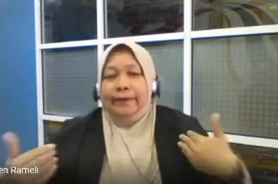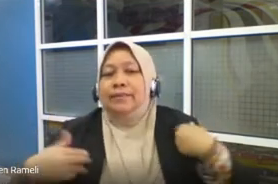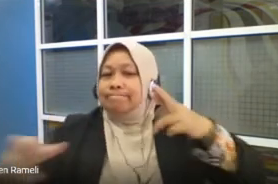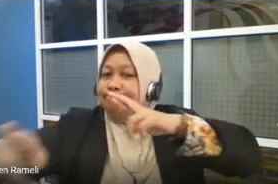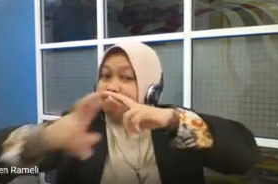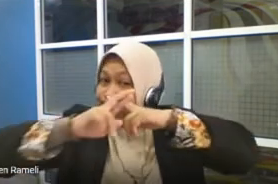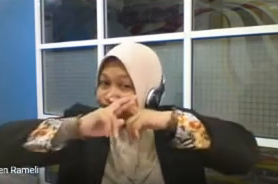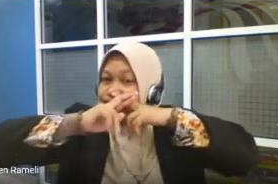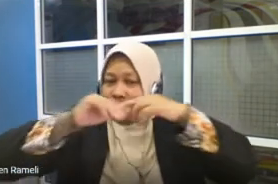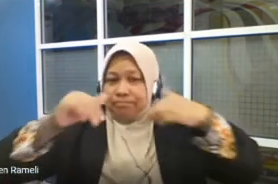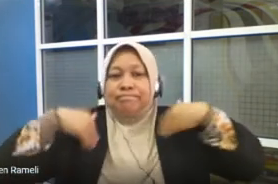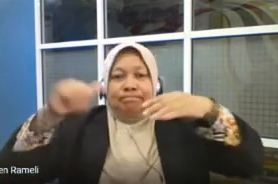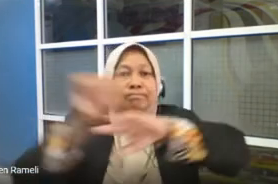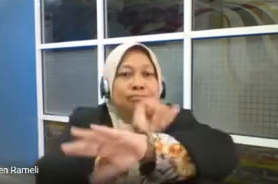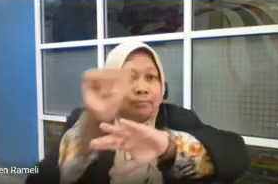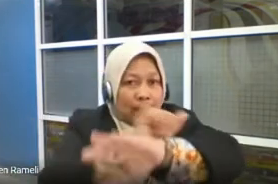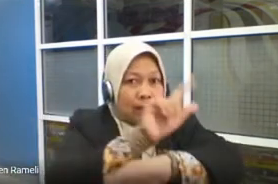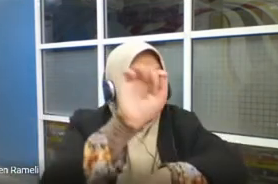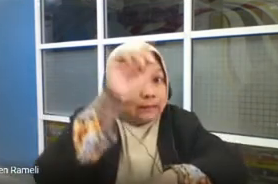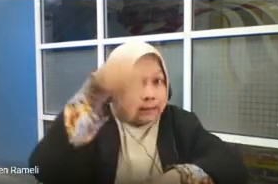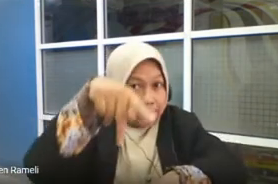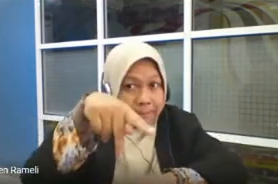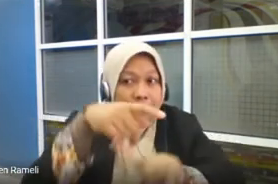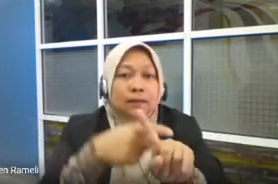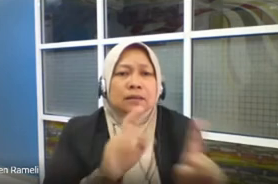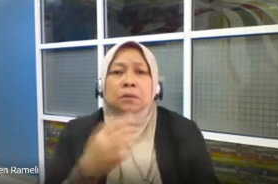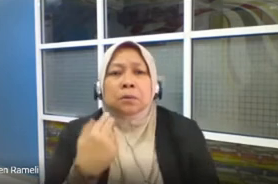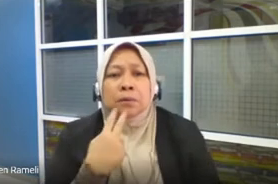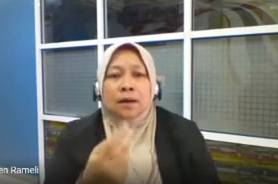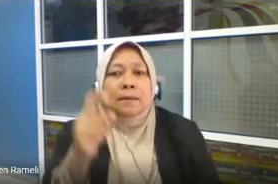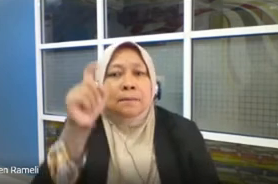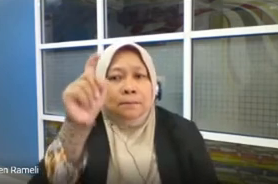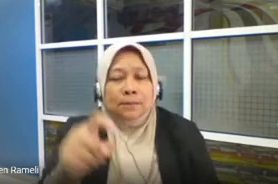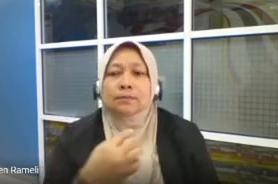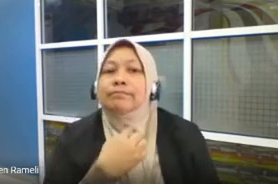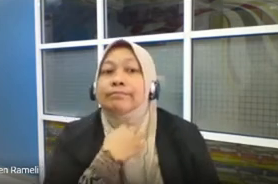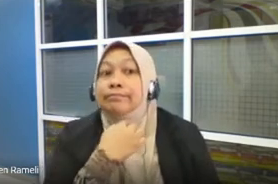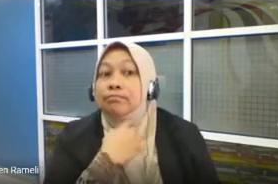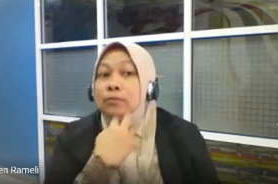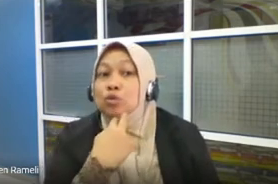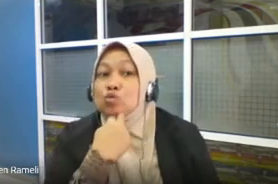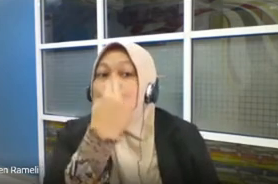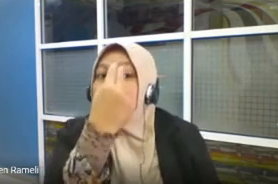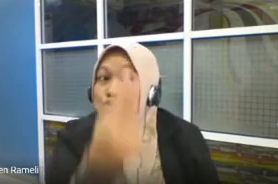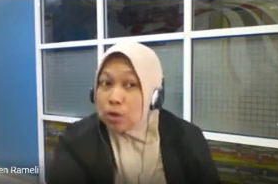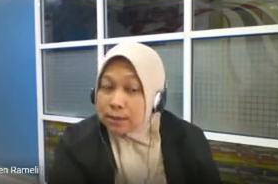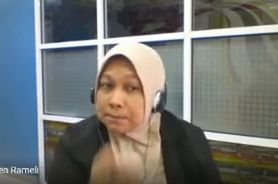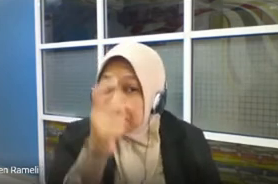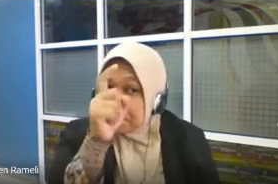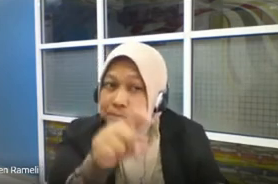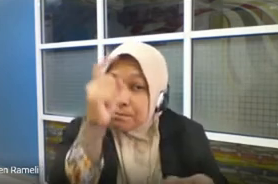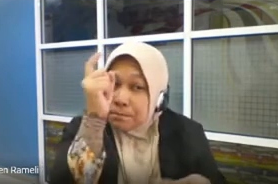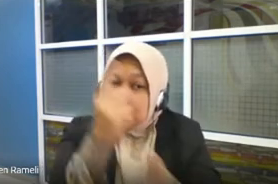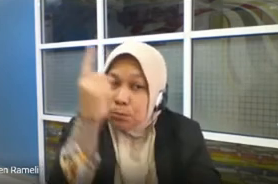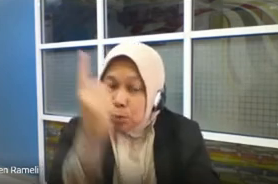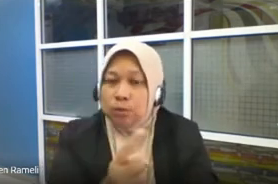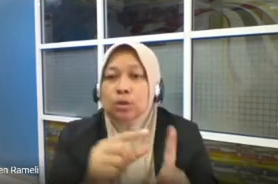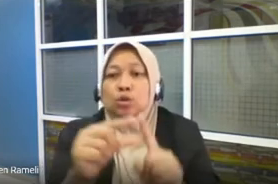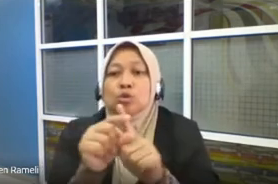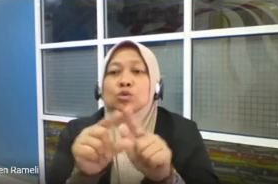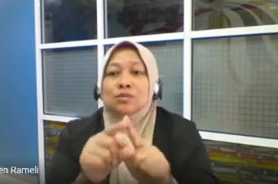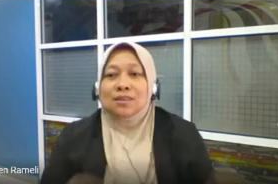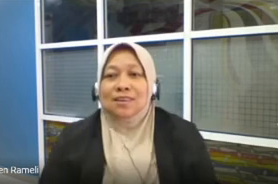Ada amalan ataupun tips daripada saya, iaitu makhraj huruf yang kita sebut perlu betul.